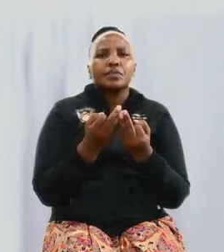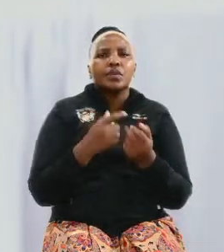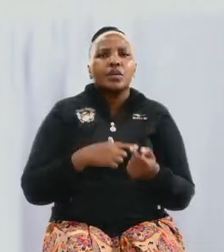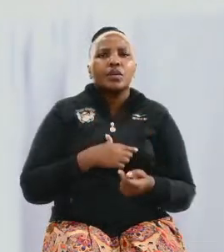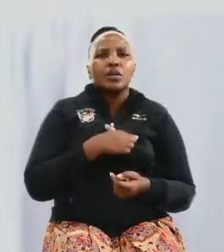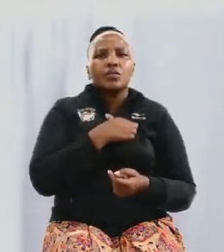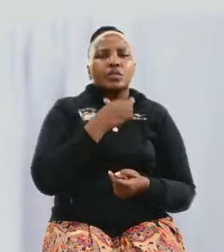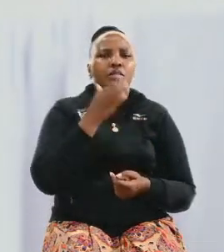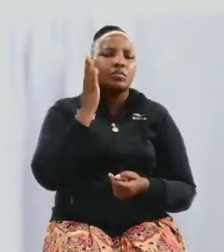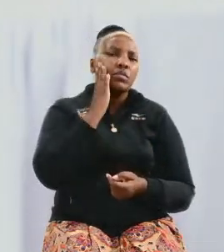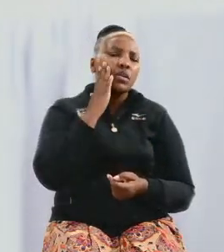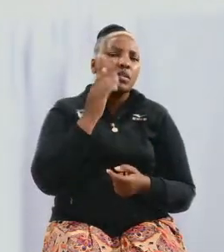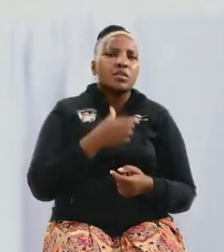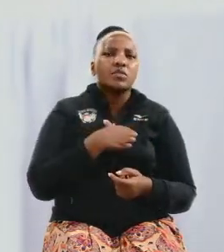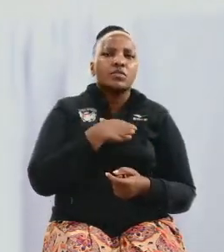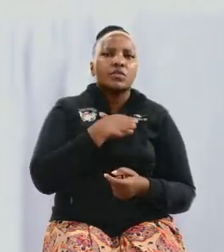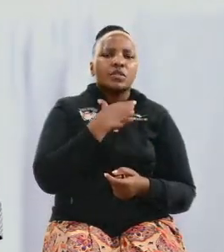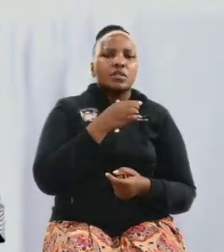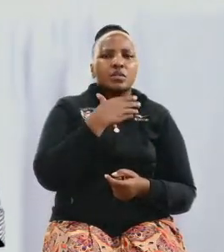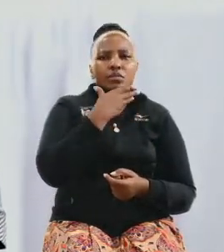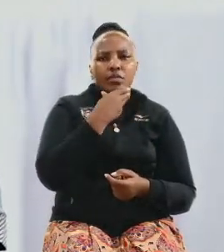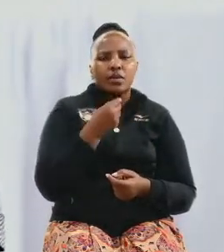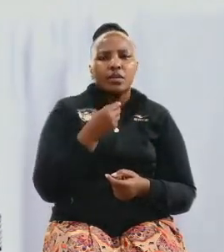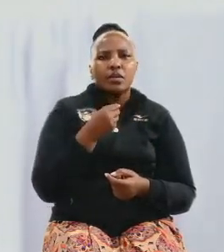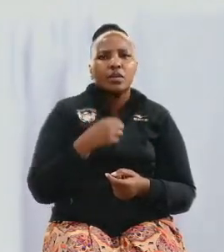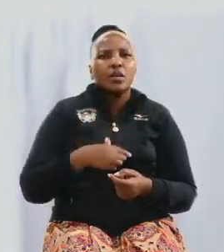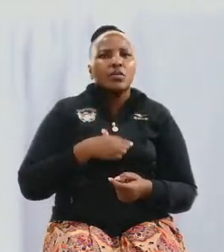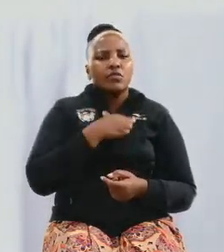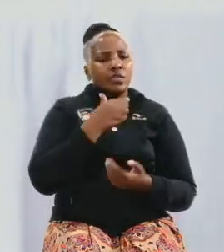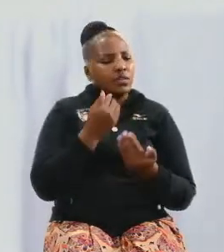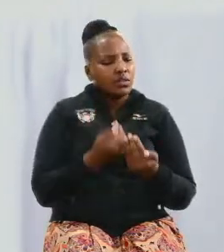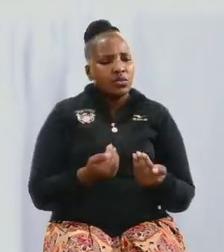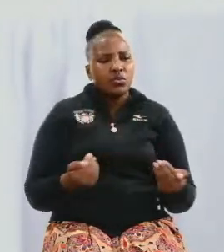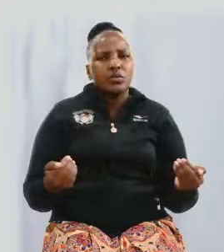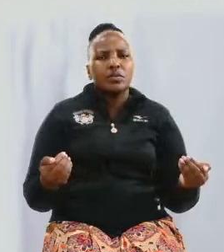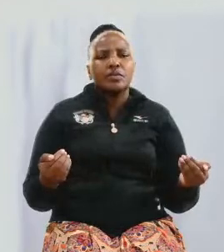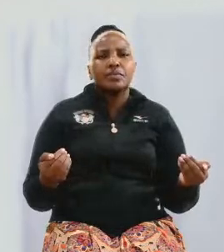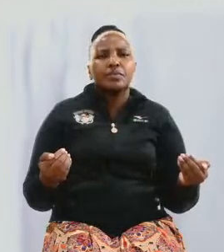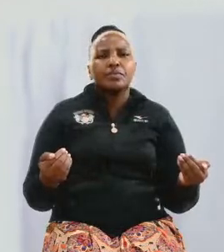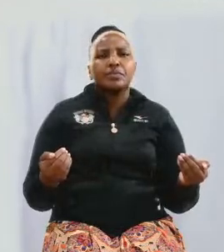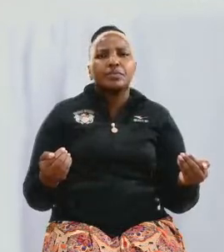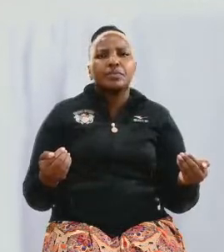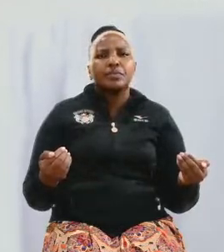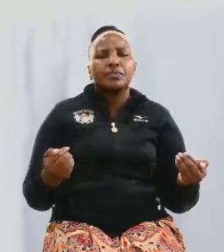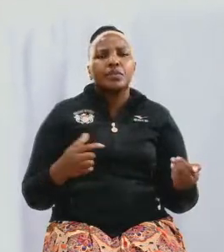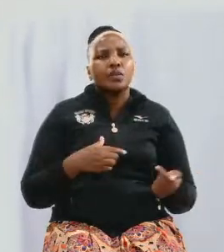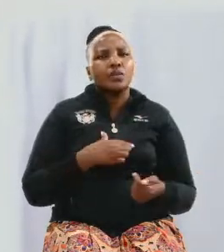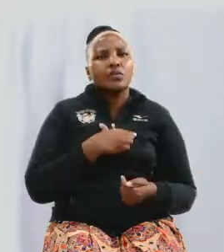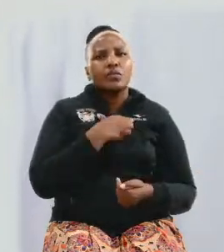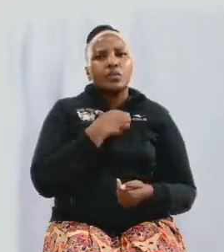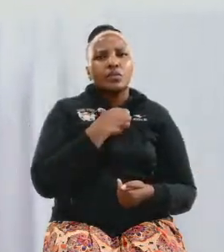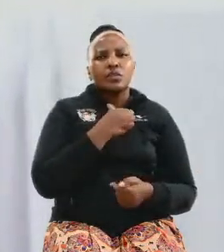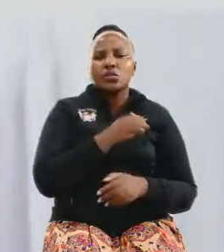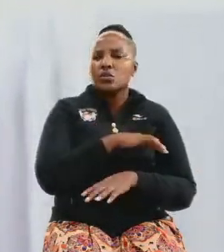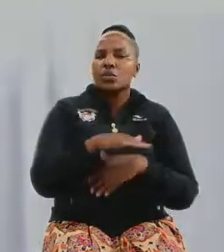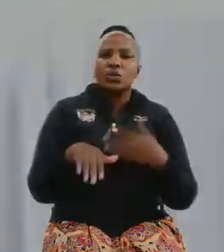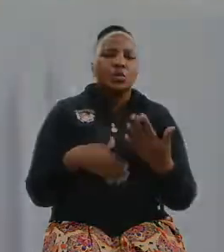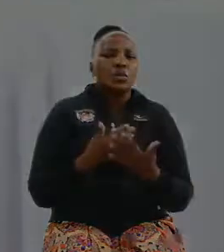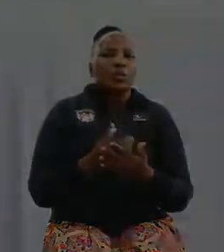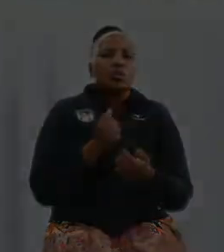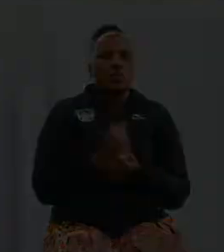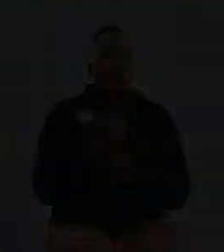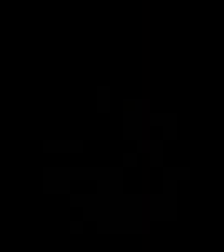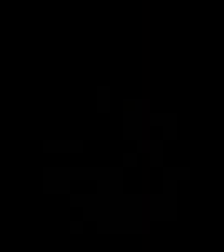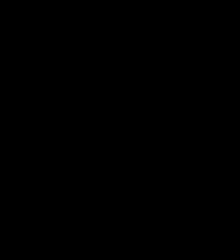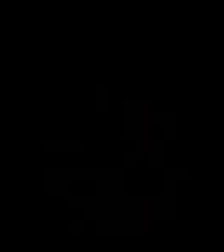Tembelea wamama, tembelea wazee, tembelea watoto Bwana, na utende mema Jehova. Watoto